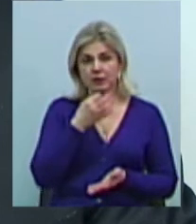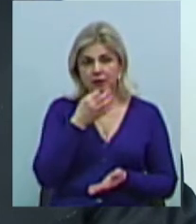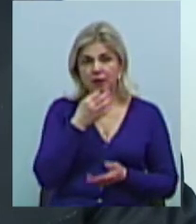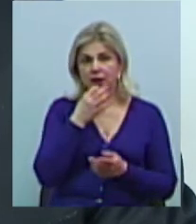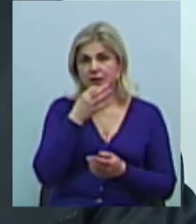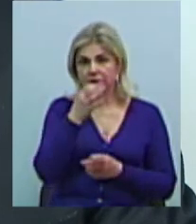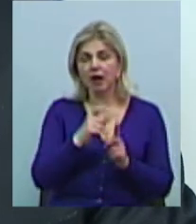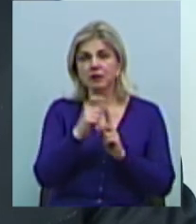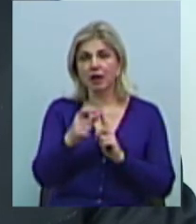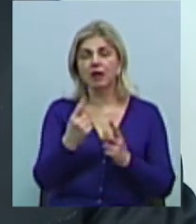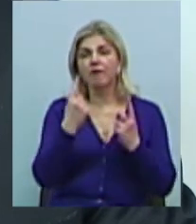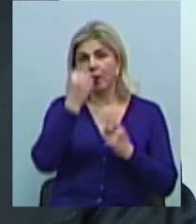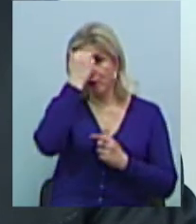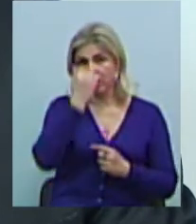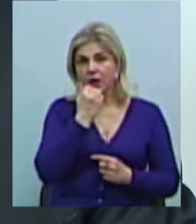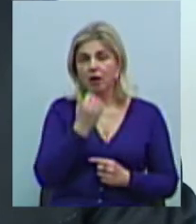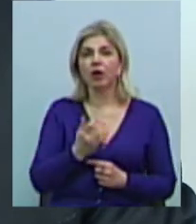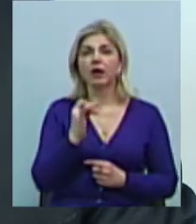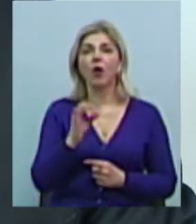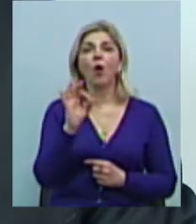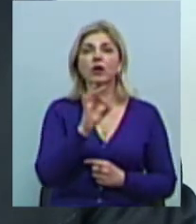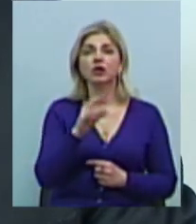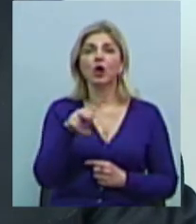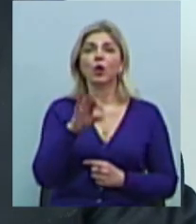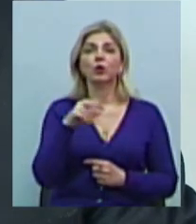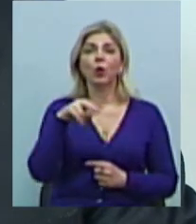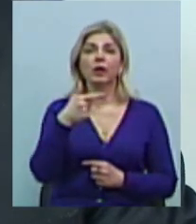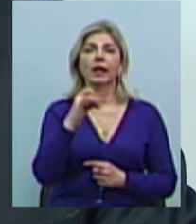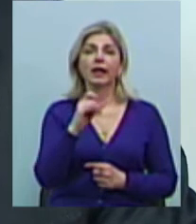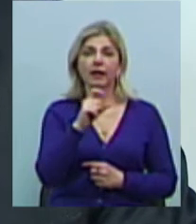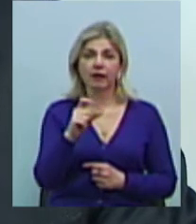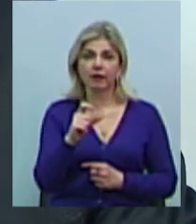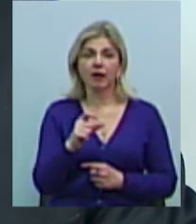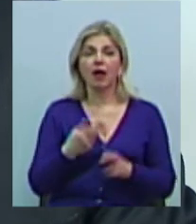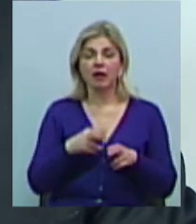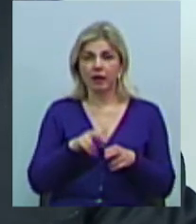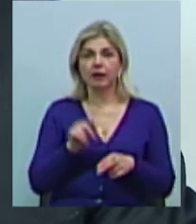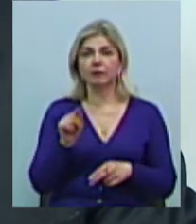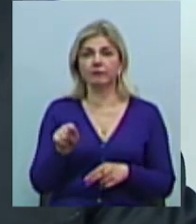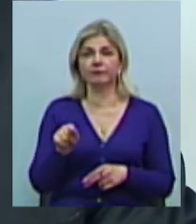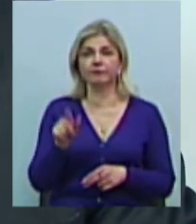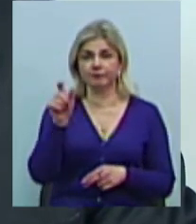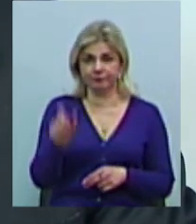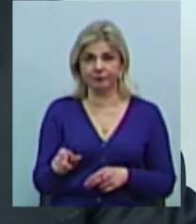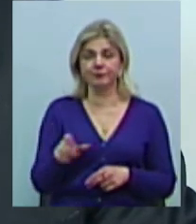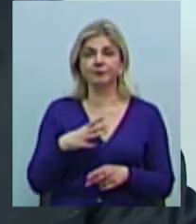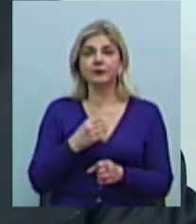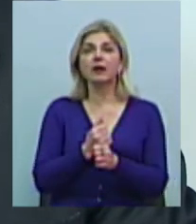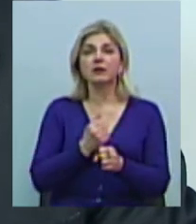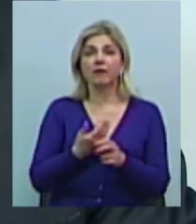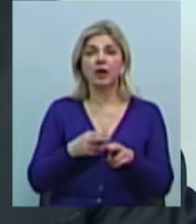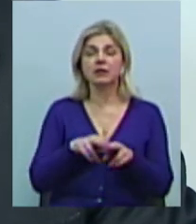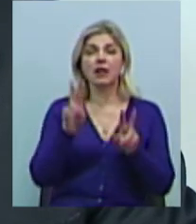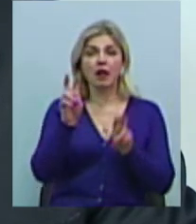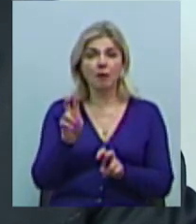висказати подяку, я думаю, всі знають, це і Олексію Долгих, який безпосередньо розробляв цю тему і